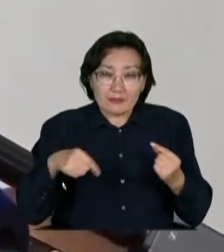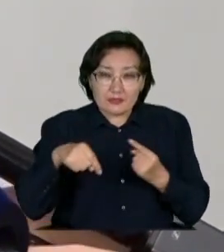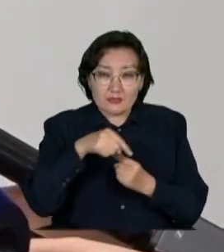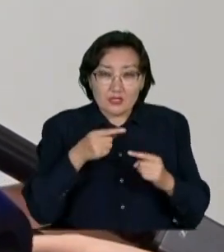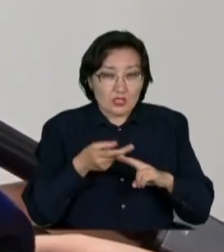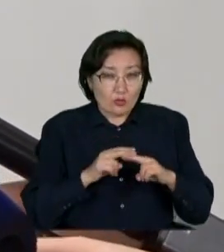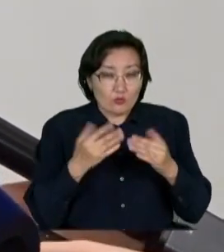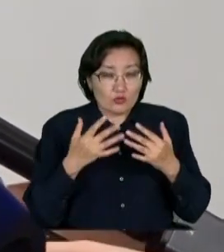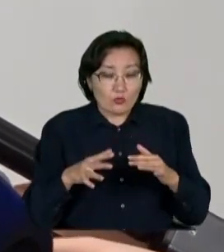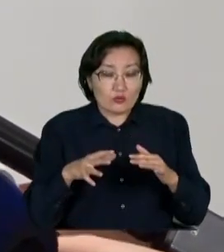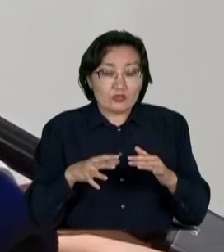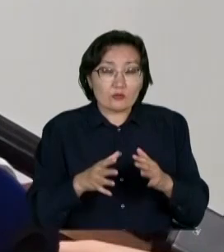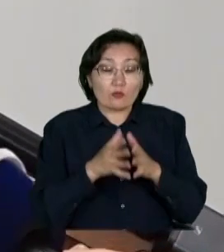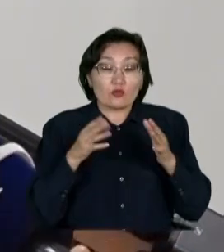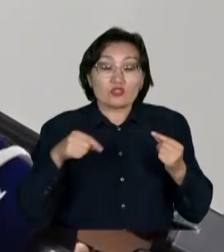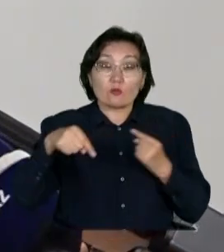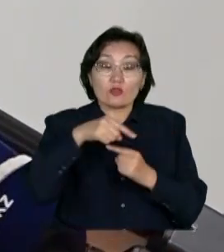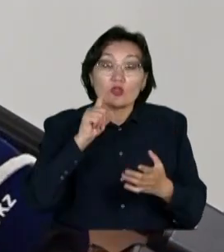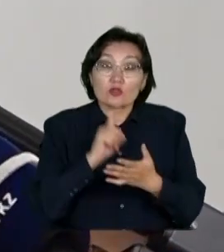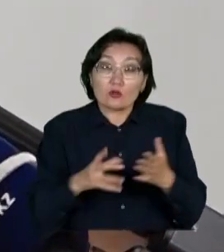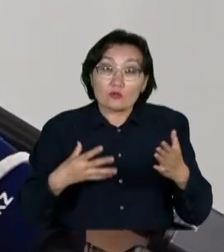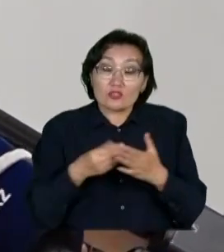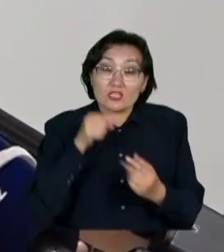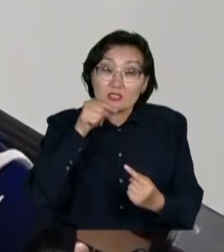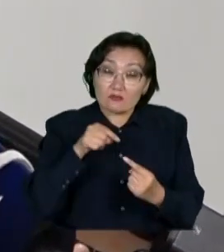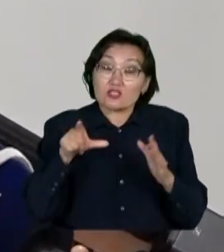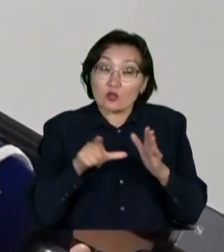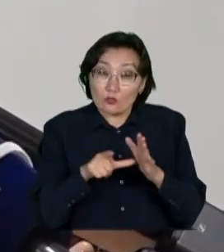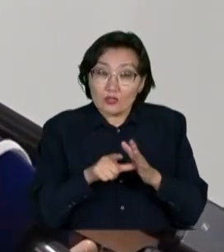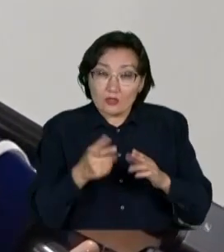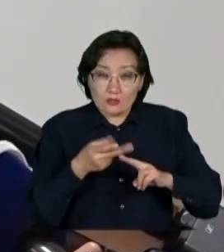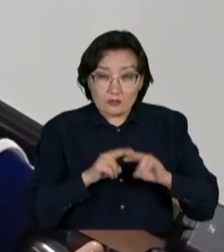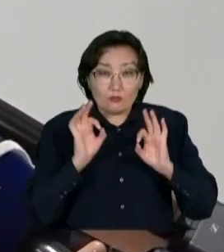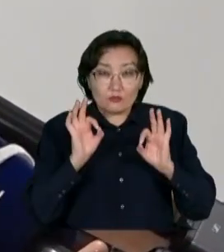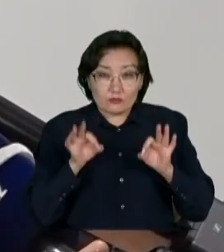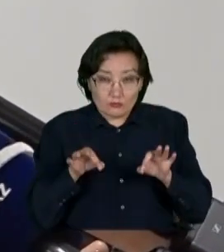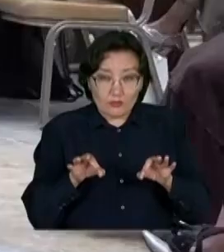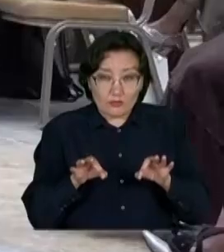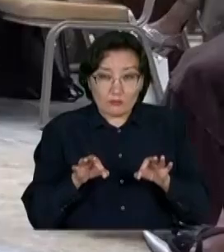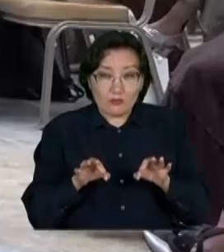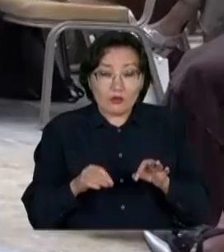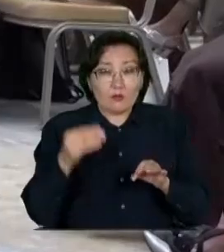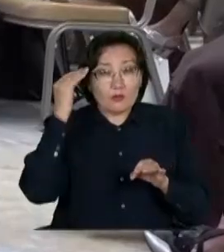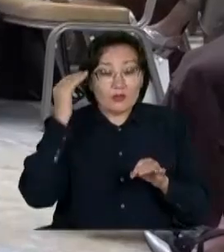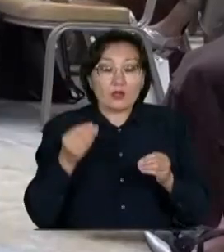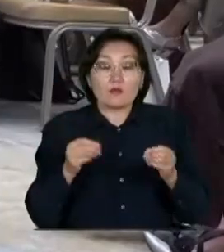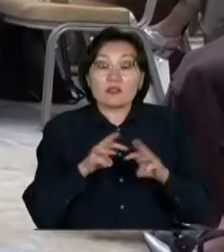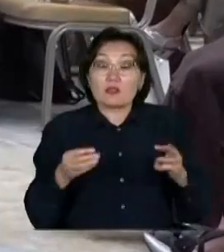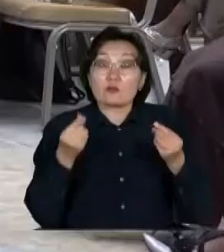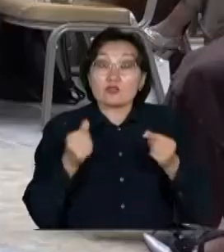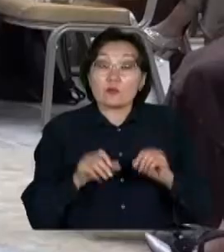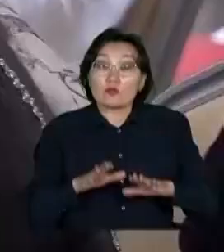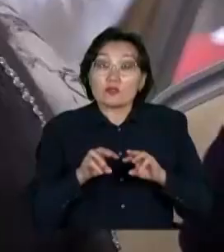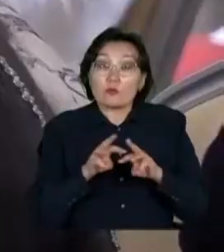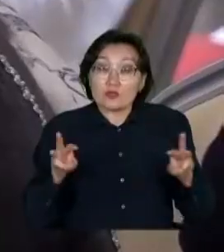уже состоявшийся большой бизнес, и он должен платить соответствующие налоги. Это принципиальная позиция Министерства финансов. По словам вице-министра,